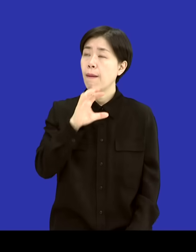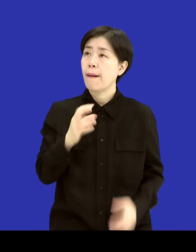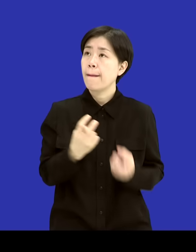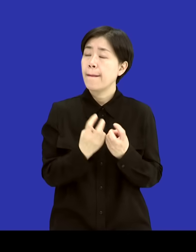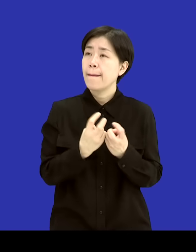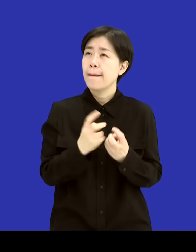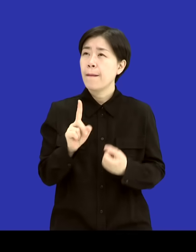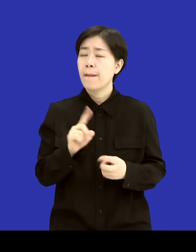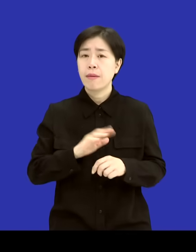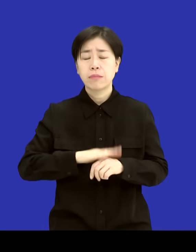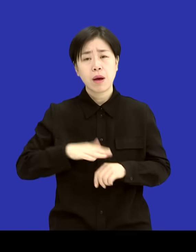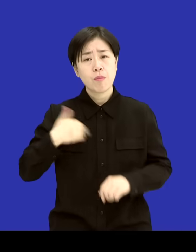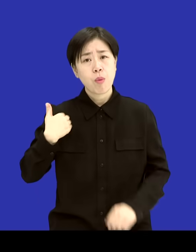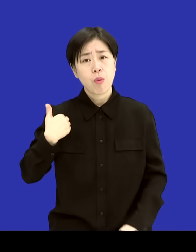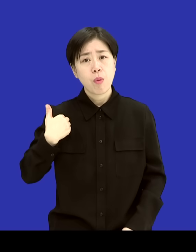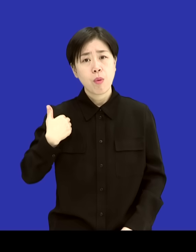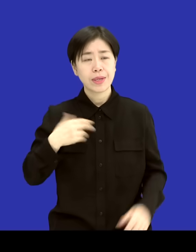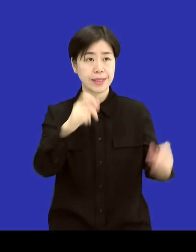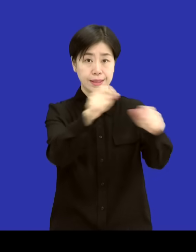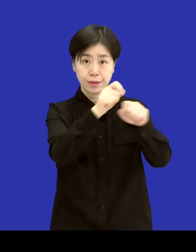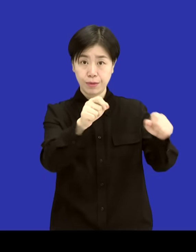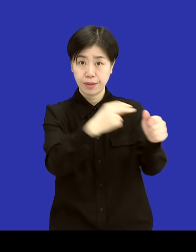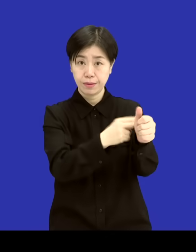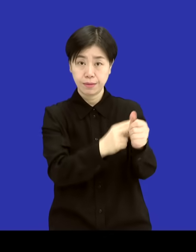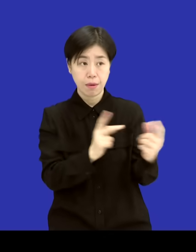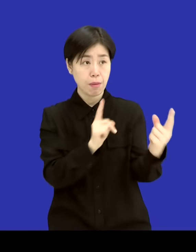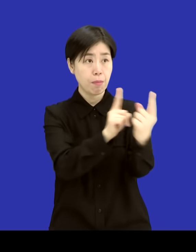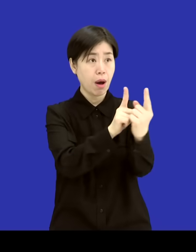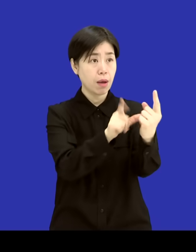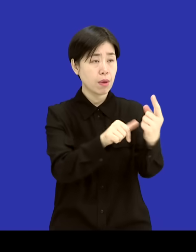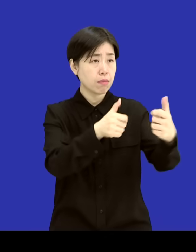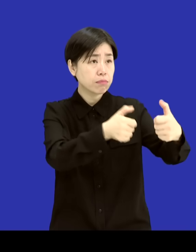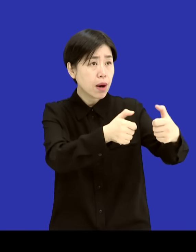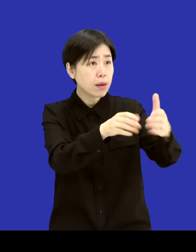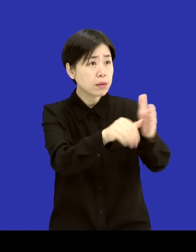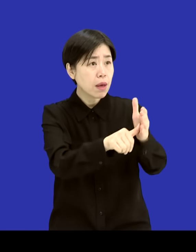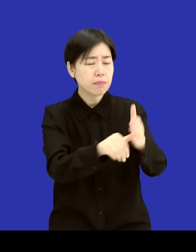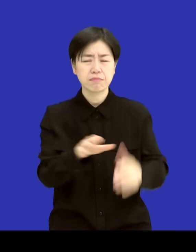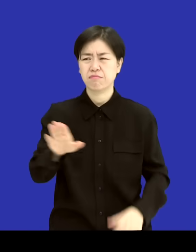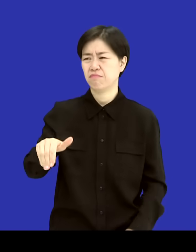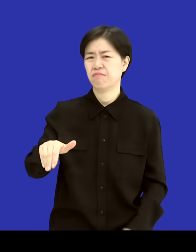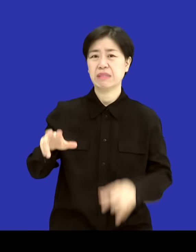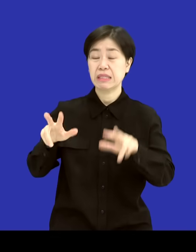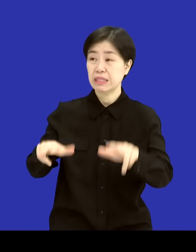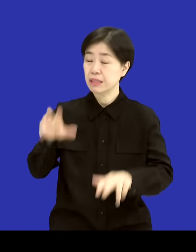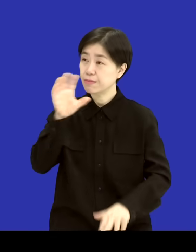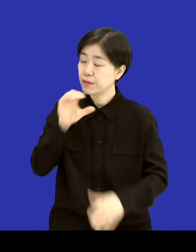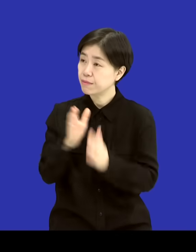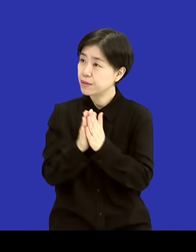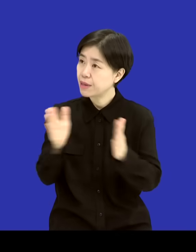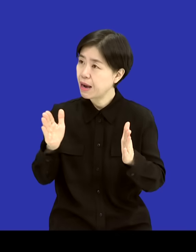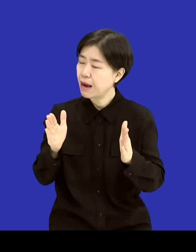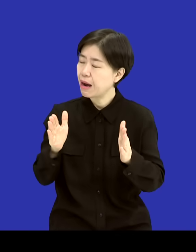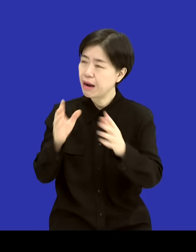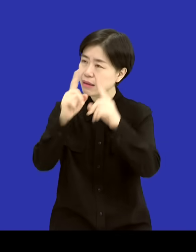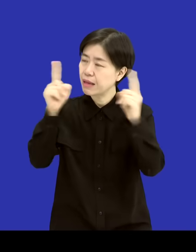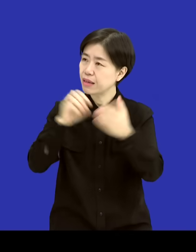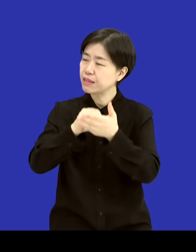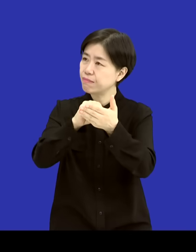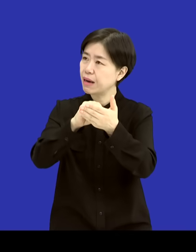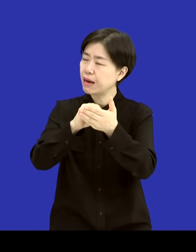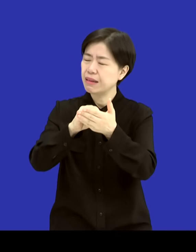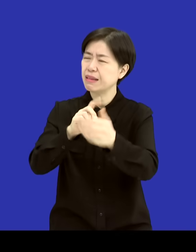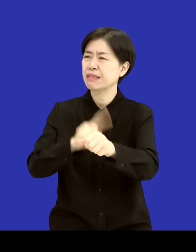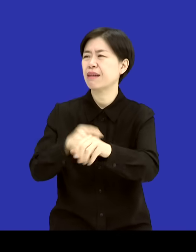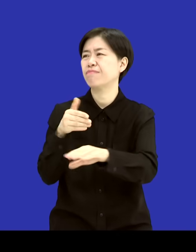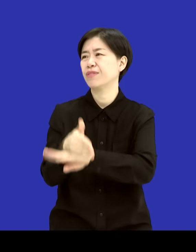지휘자님한테도 물어봤는데 네. 너무 늦었다고 하고 아, 그죠. 아무래도 얼마 시간이 6개월 정도밖에 남지 않아서